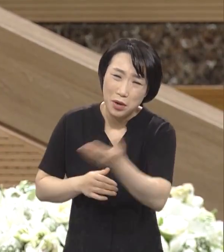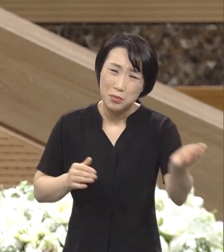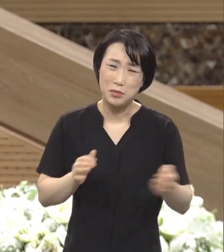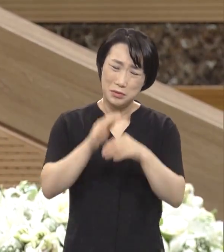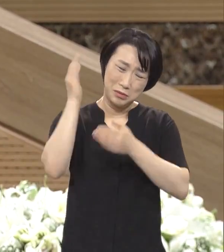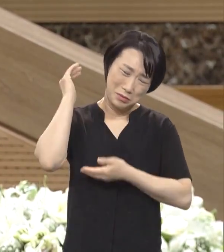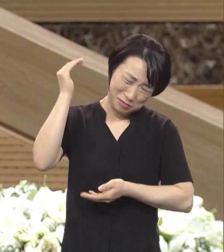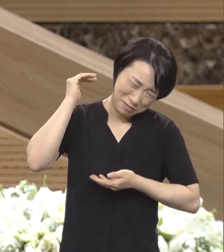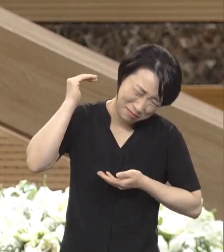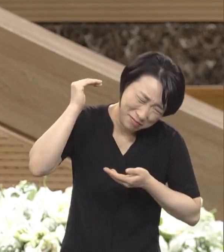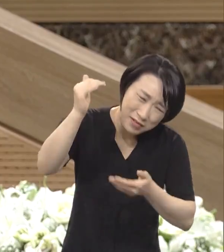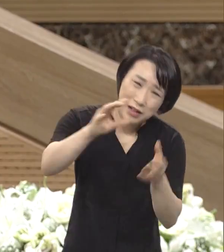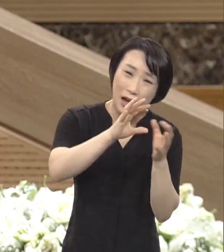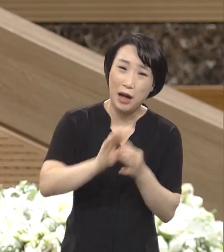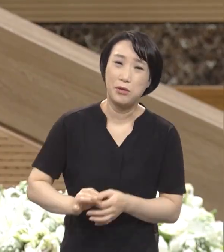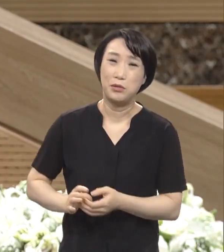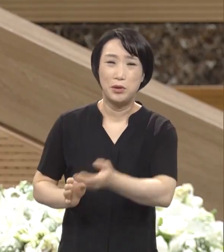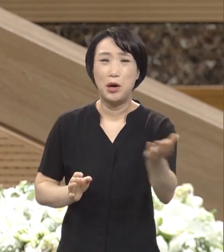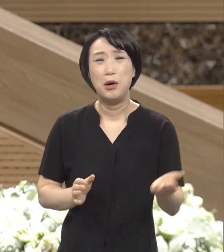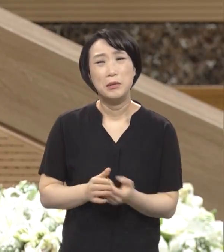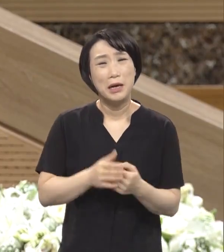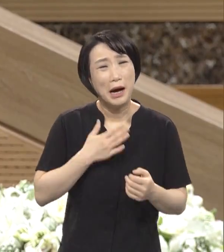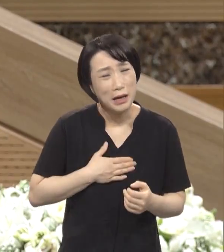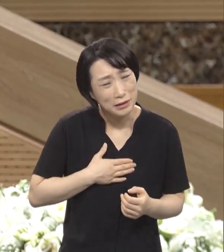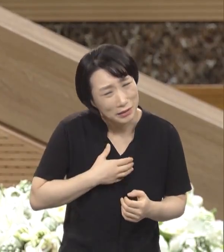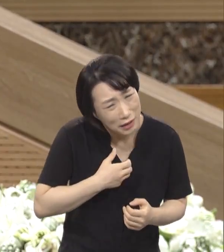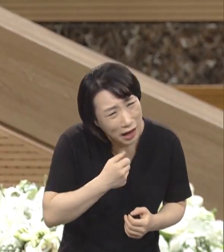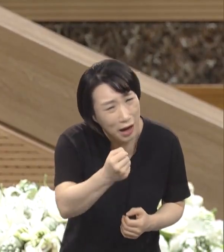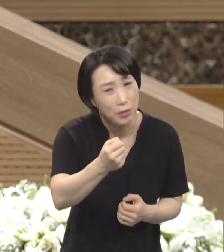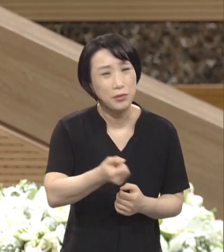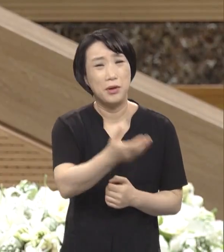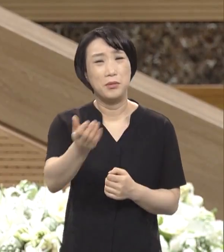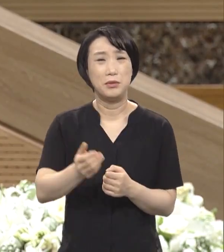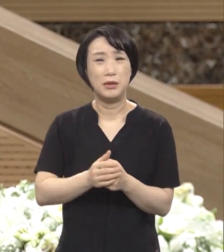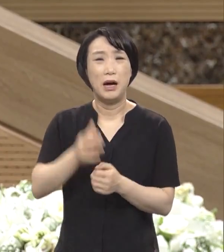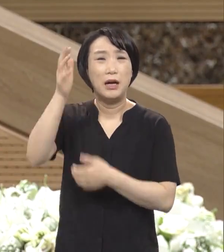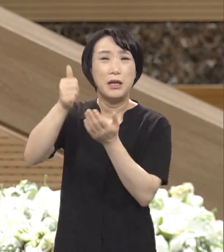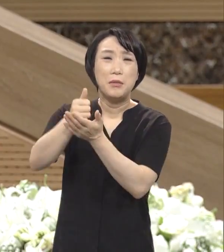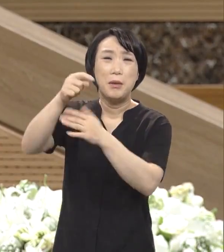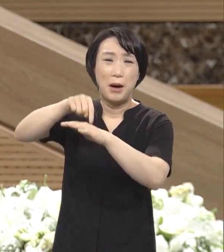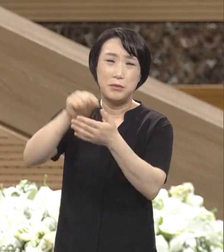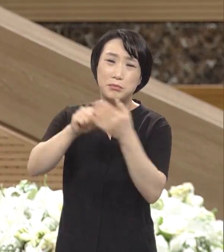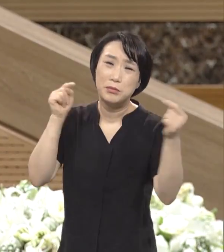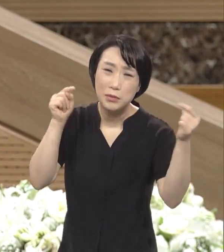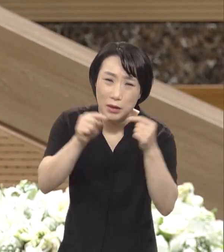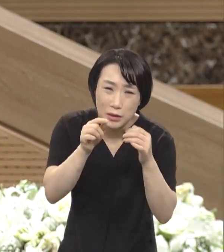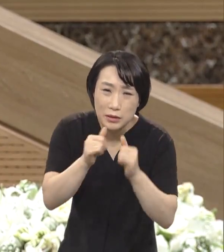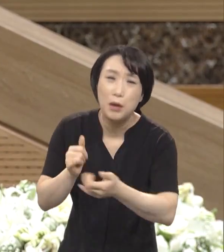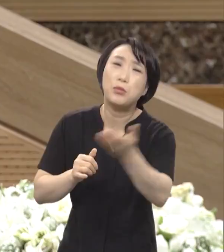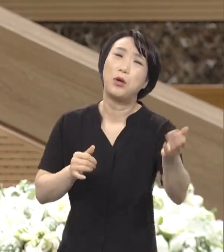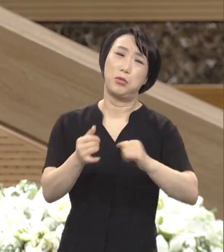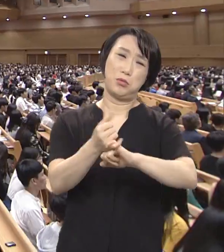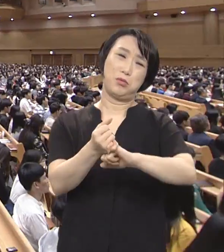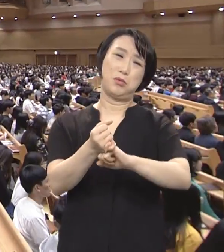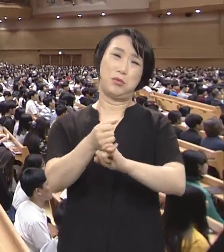알려서 이 사정 깊이 하나님과 심정이 통하는 사람이